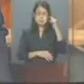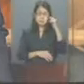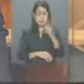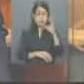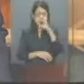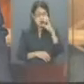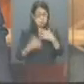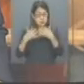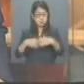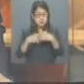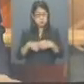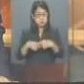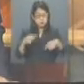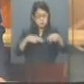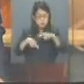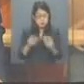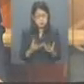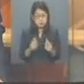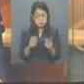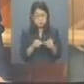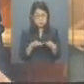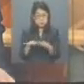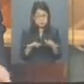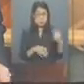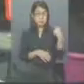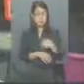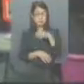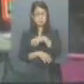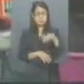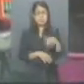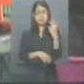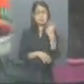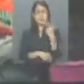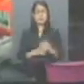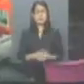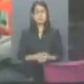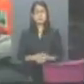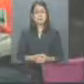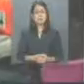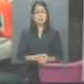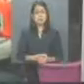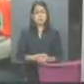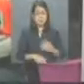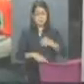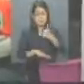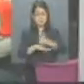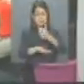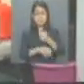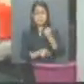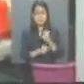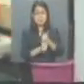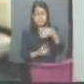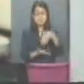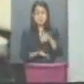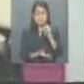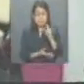การสั่นสะเทือนของพื้นดินในพื้นที่เสี่ยง3จุดค่ะเจ้าหน้าที่ศูนย์วิจัยรอยเลื่อนมีพลังสำนักธรณีวิทย